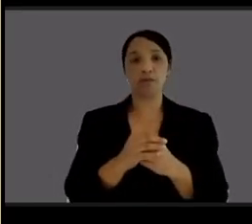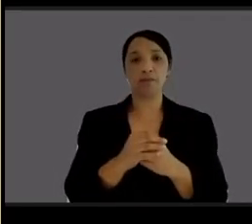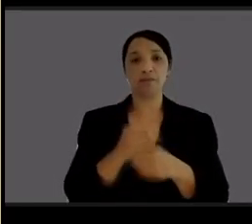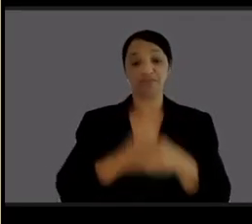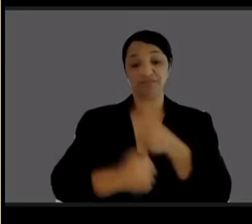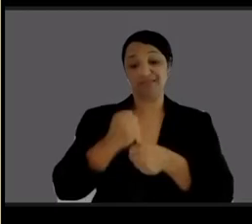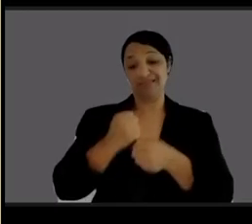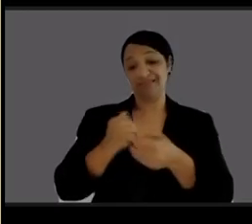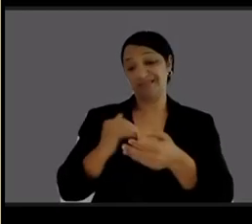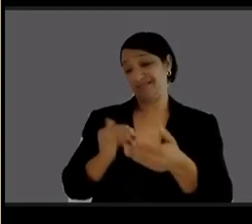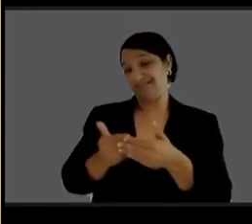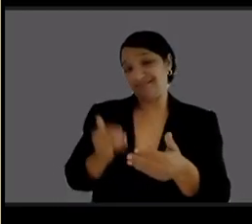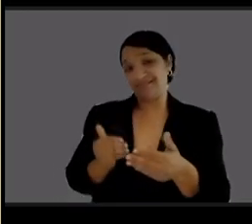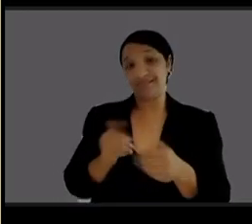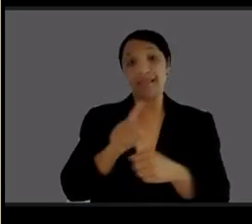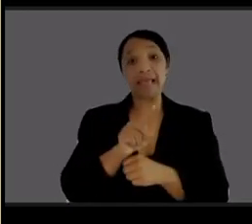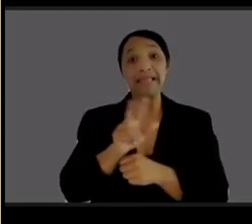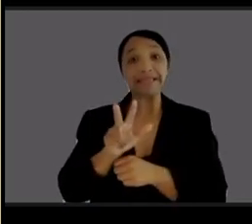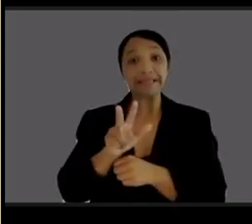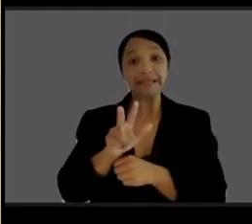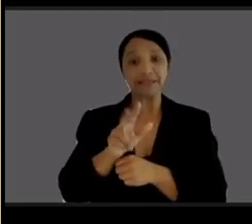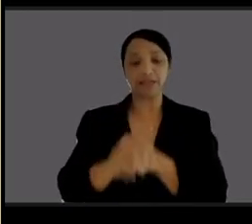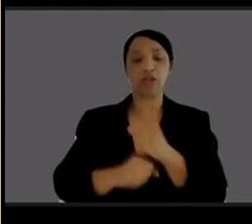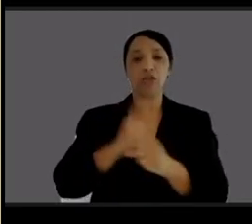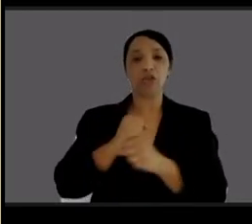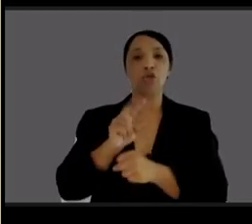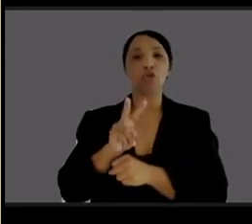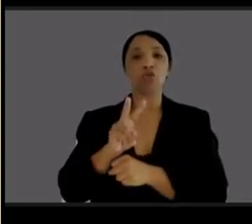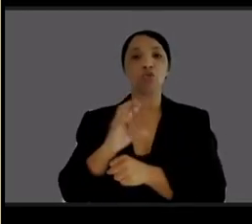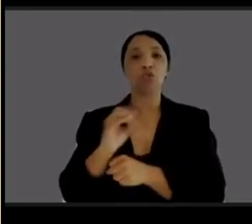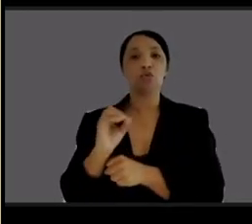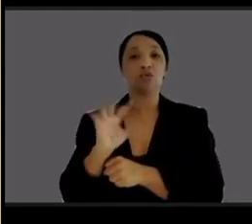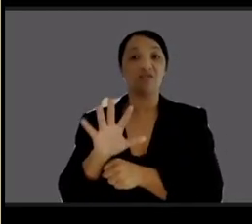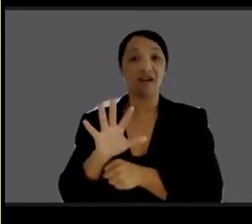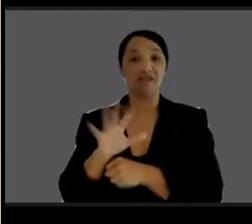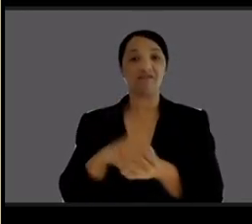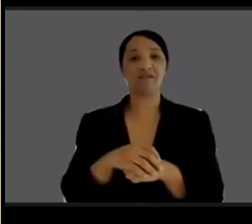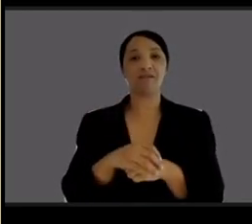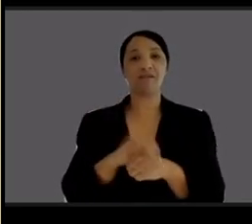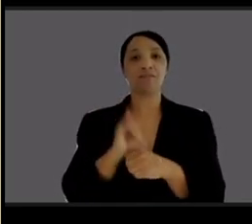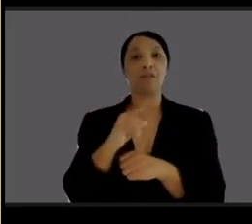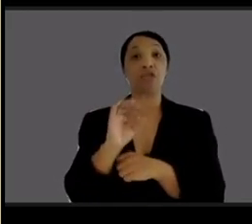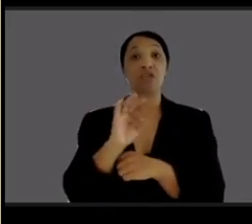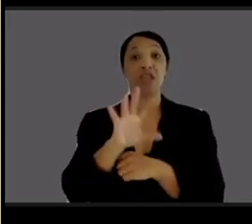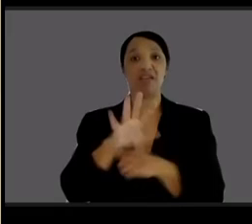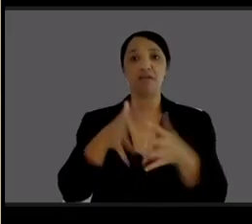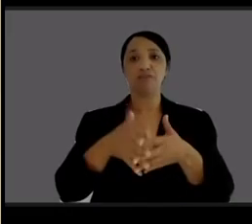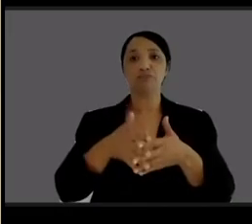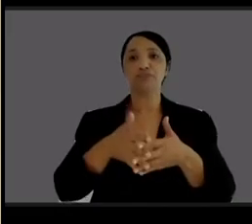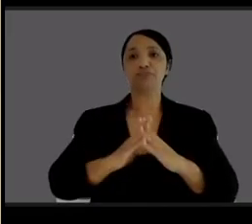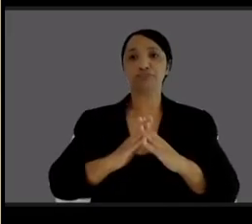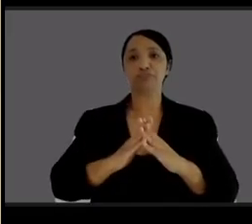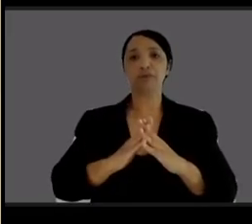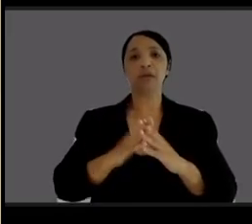messieurs, il y a 18 ans, en 2005, le FGI a reçu son mandat